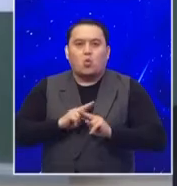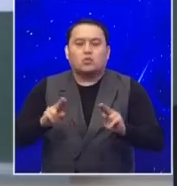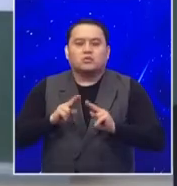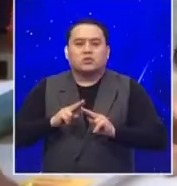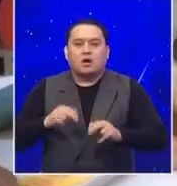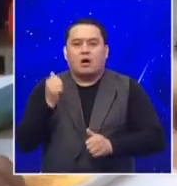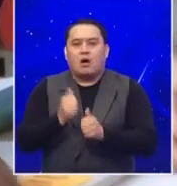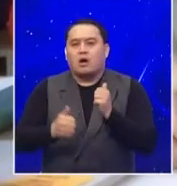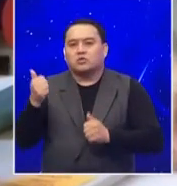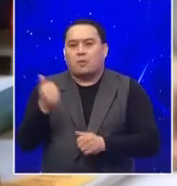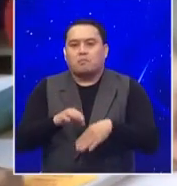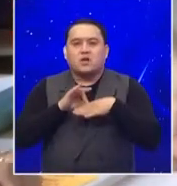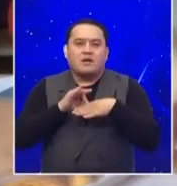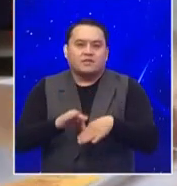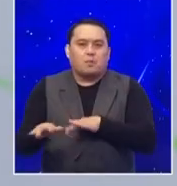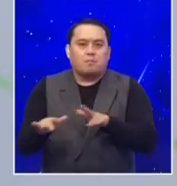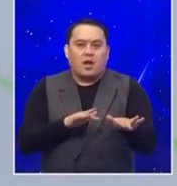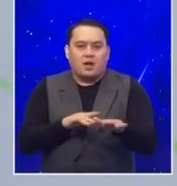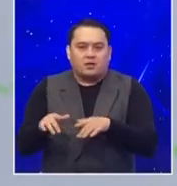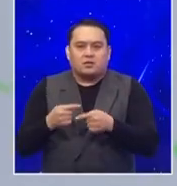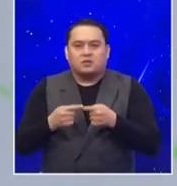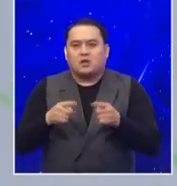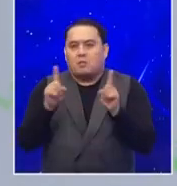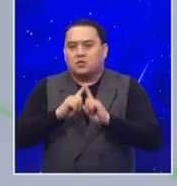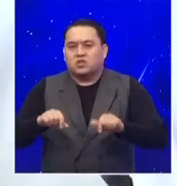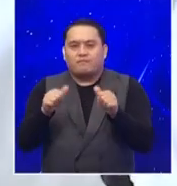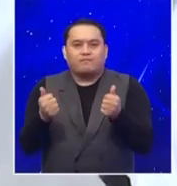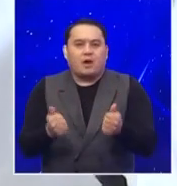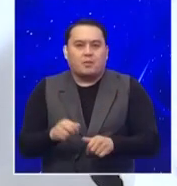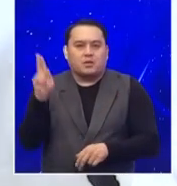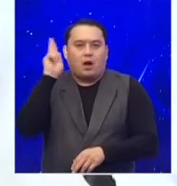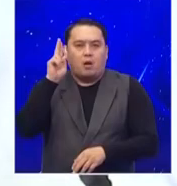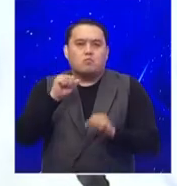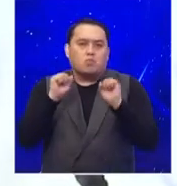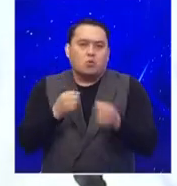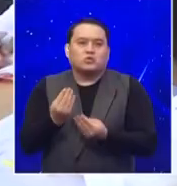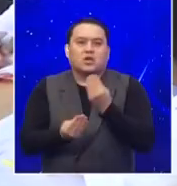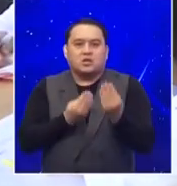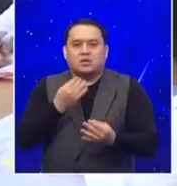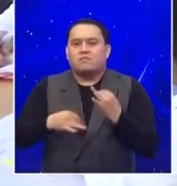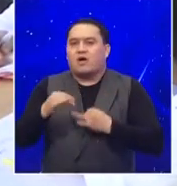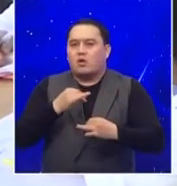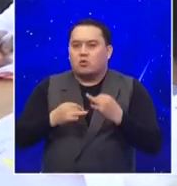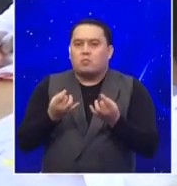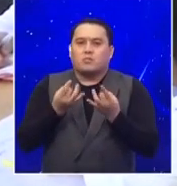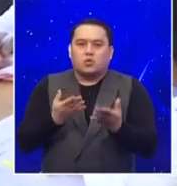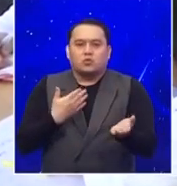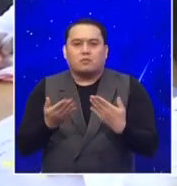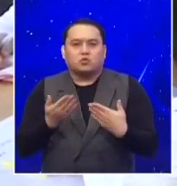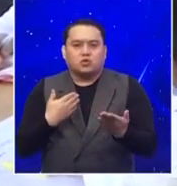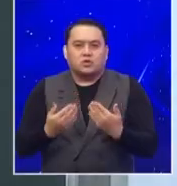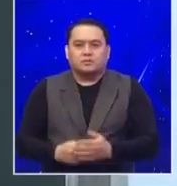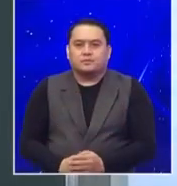школы еженедельно проводят мероприятия в самых необычных форматах. Это могут быть игры, дебаты или просто